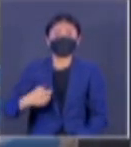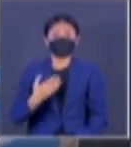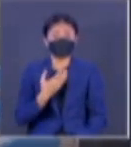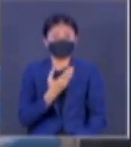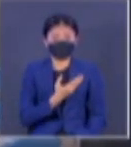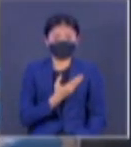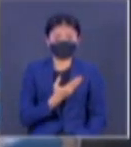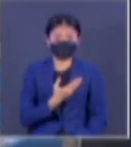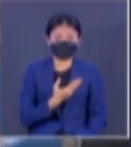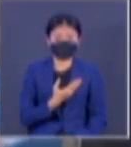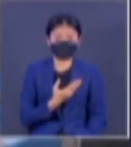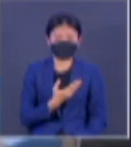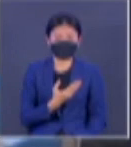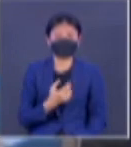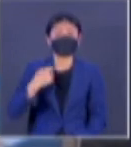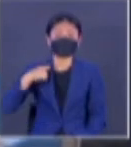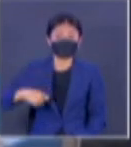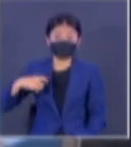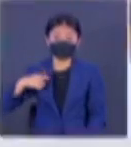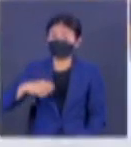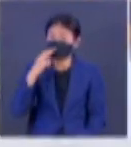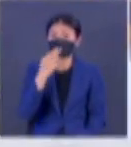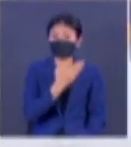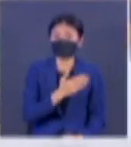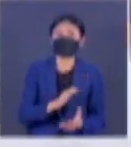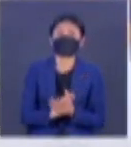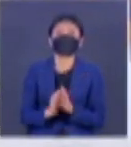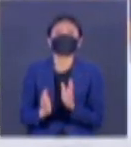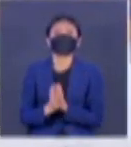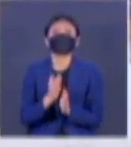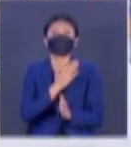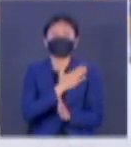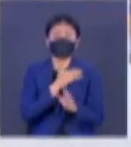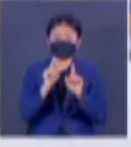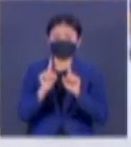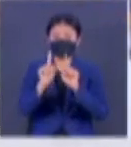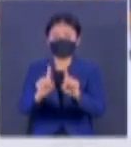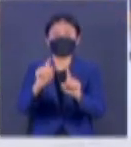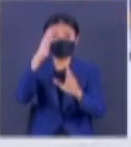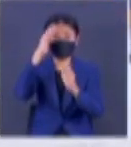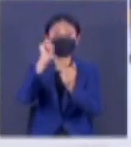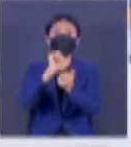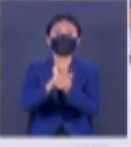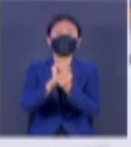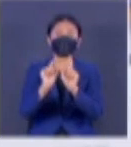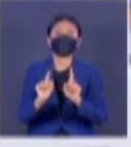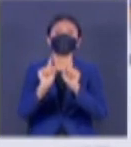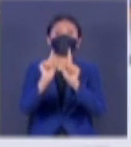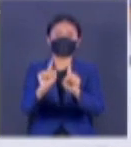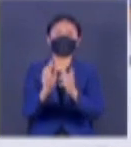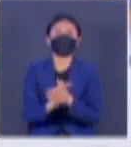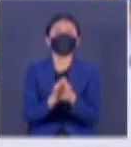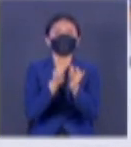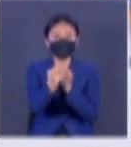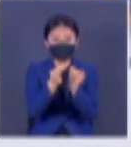ายรณรงค์ทวงคืนความยุติธรรมในสังคมพร้อมด้วยพระอนุชาตเดินทางเข้าพบกับพนักงานสอบสวนเพื่อให้การยืนยันน